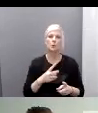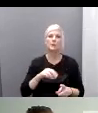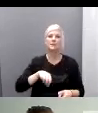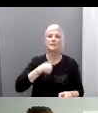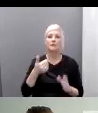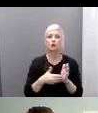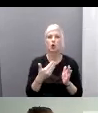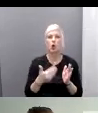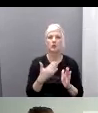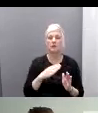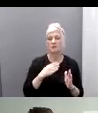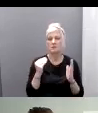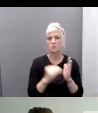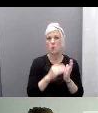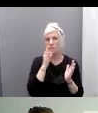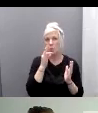material?